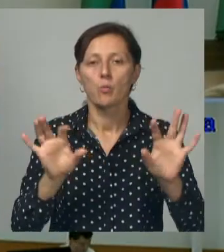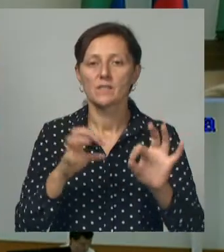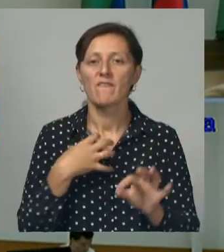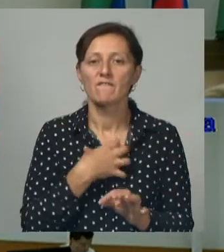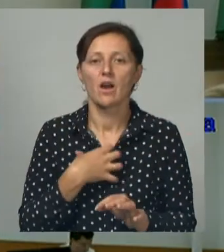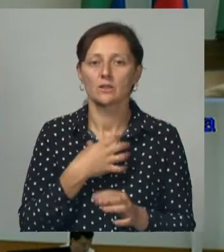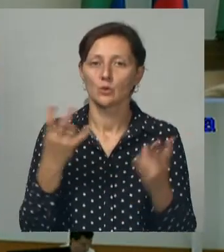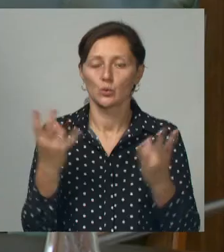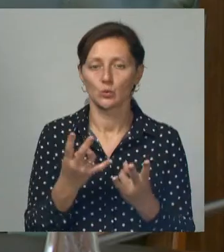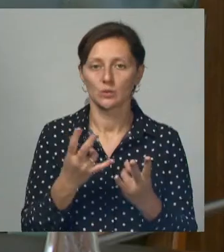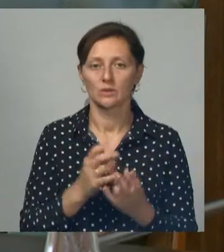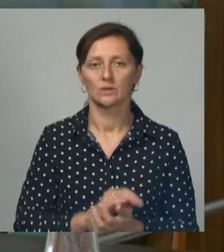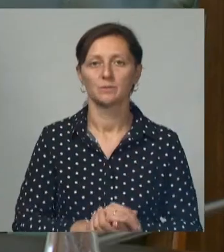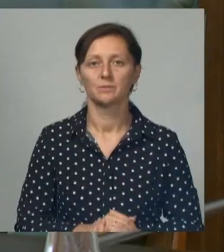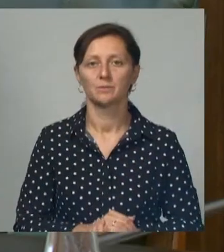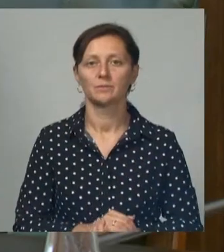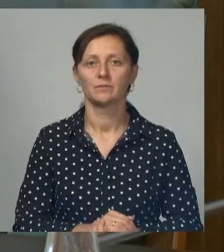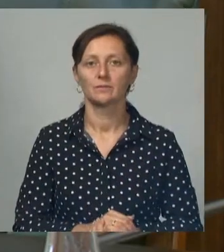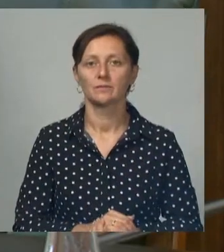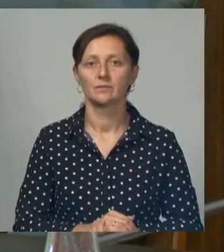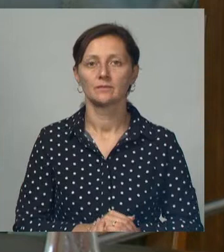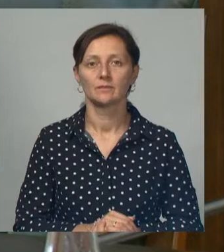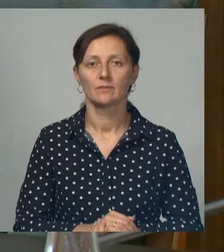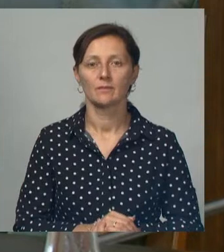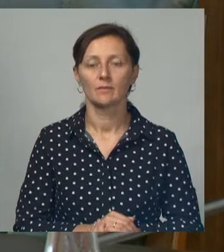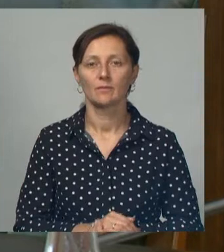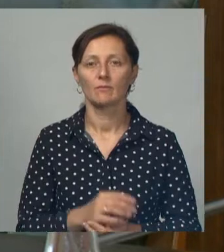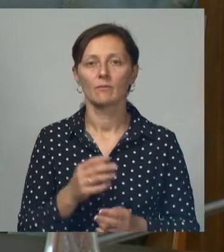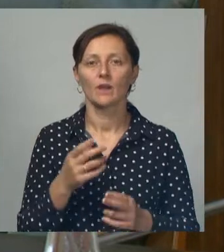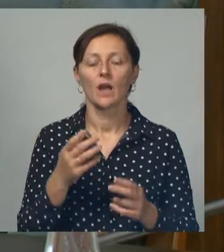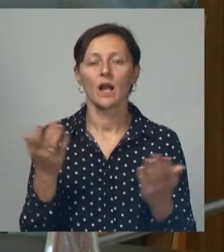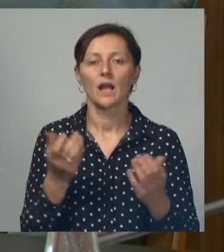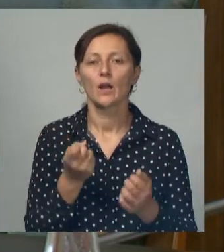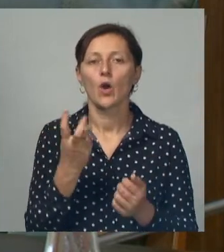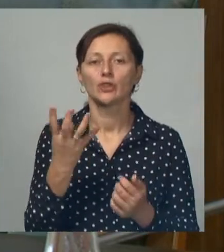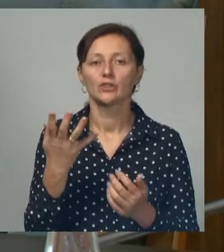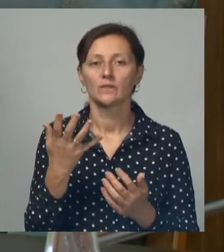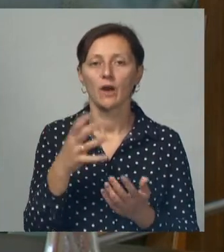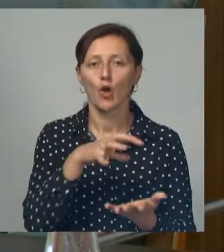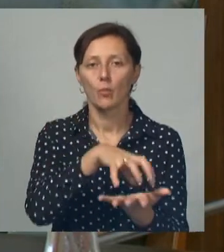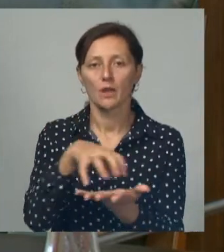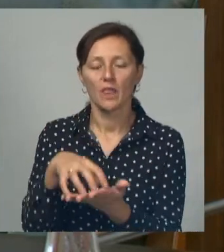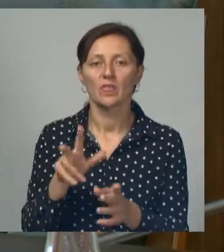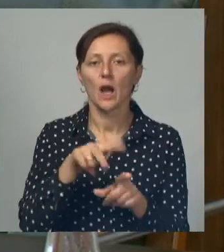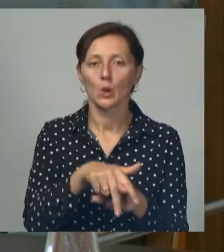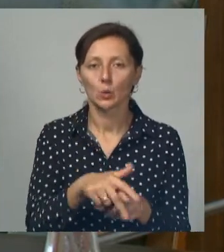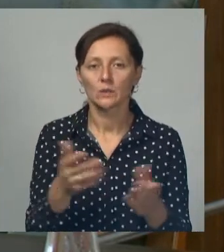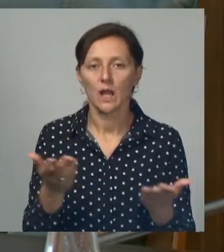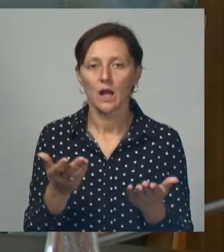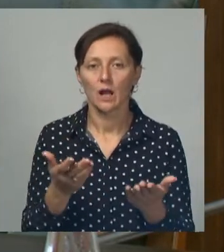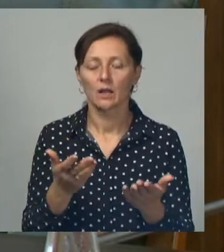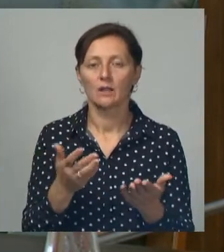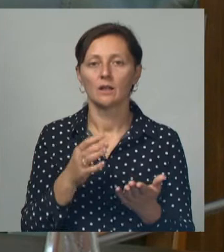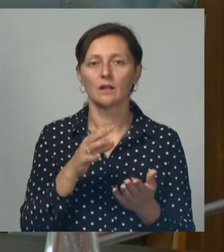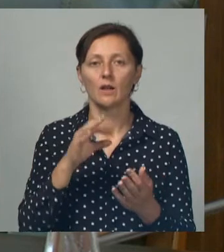принятых решений. Нормативное количество объектов, нагрузка на объекты.